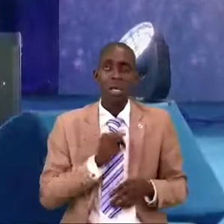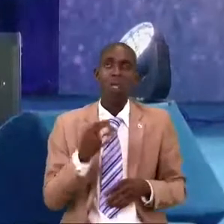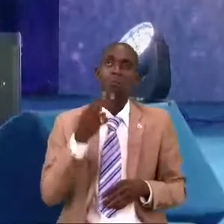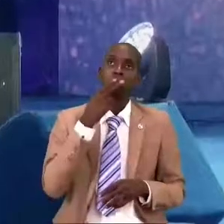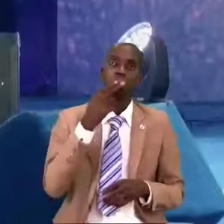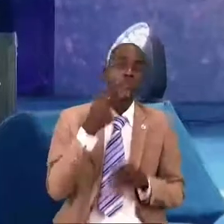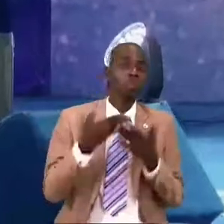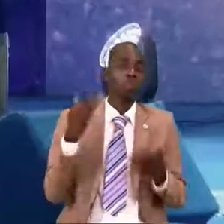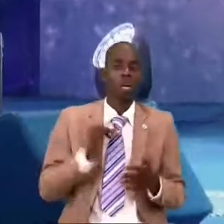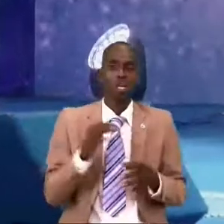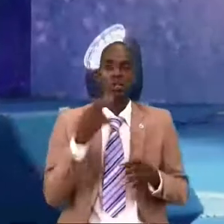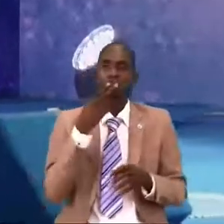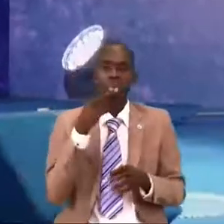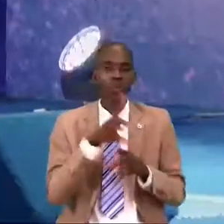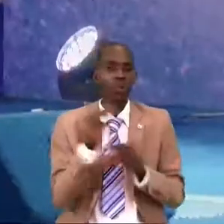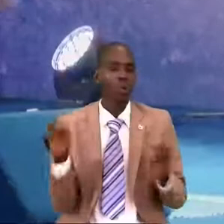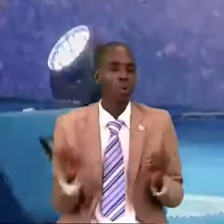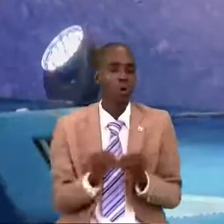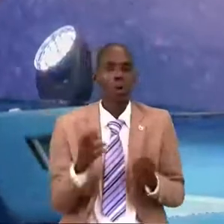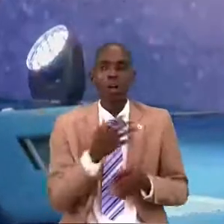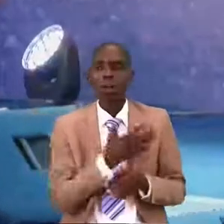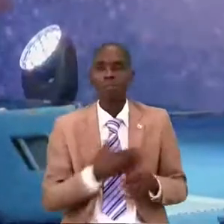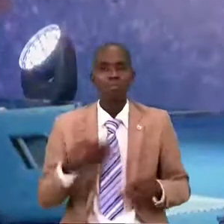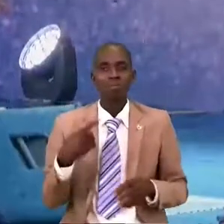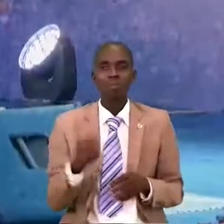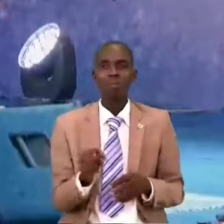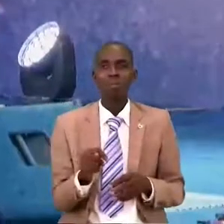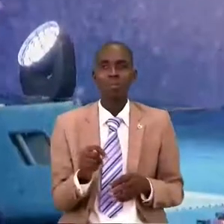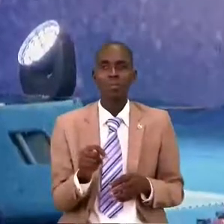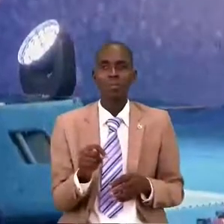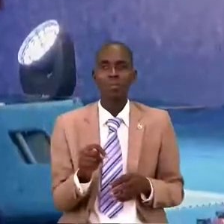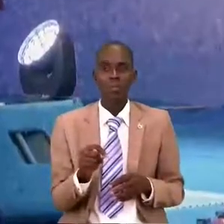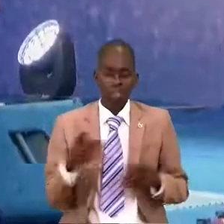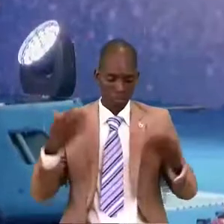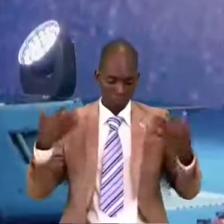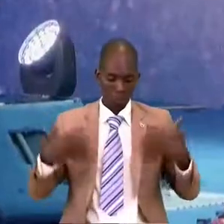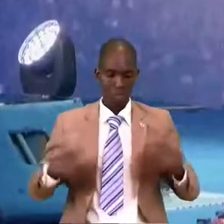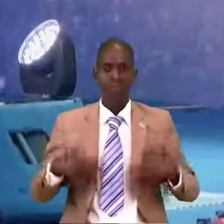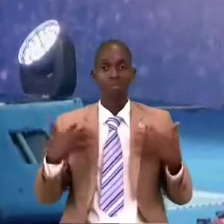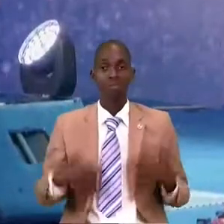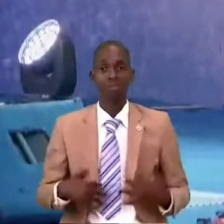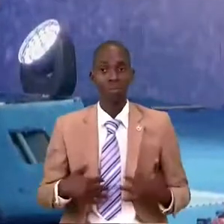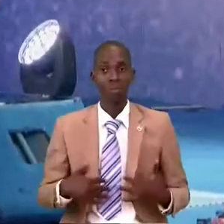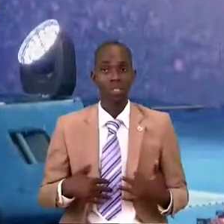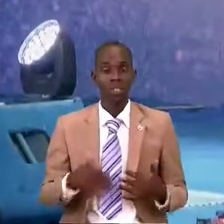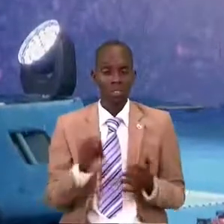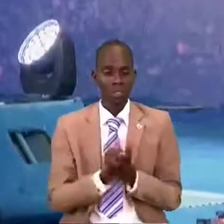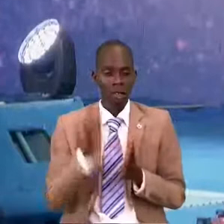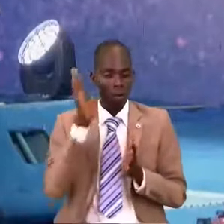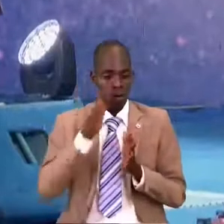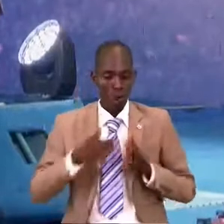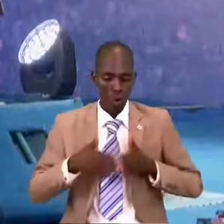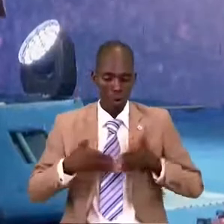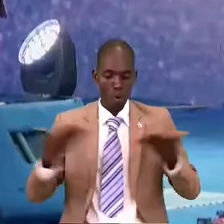Les tenues qui exposaient ma nudité et amenaient les autres à me